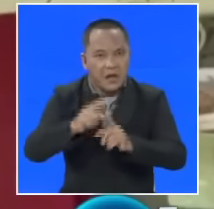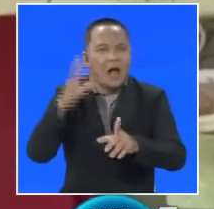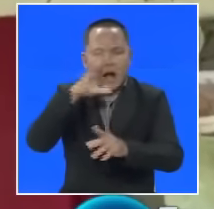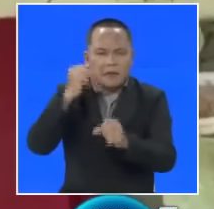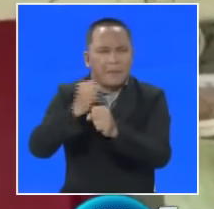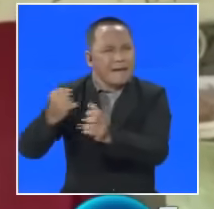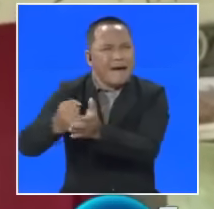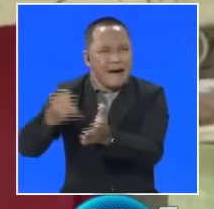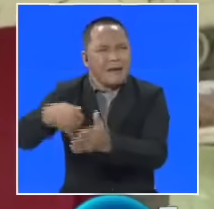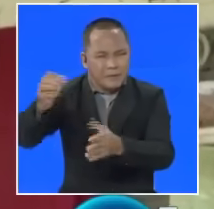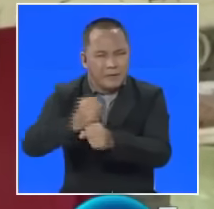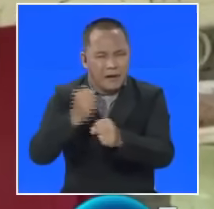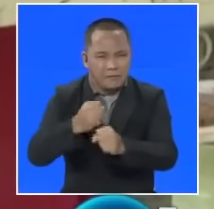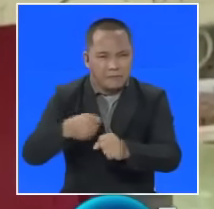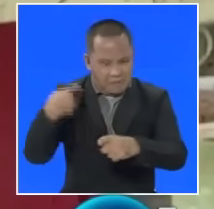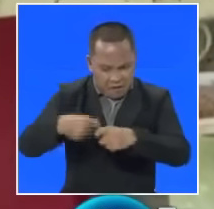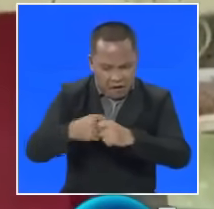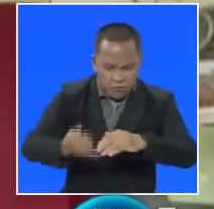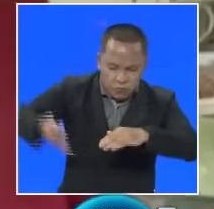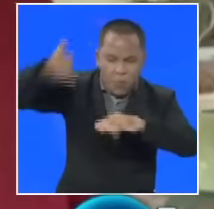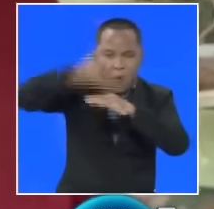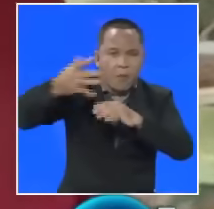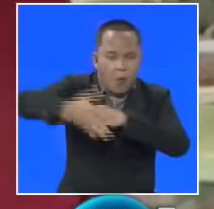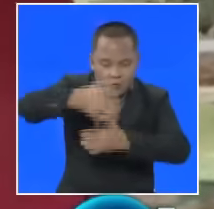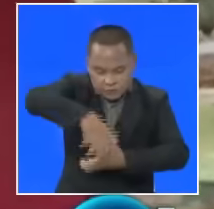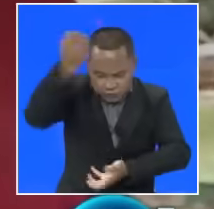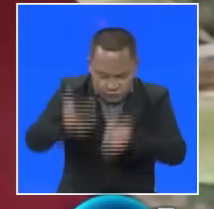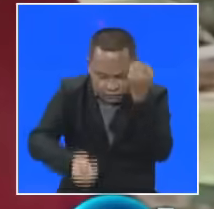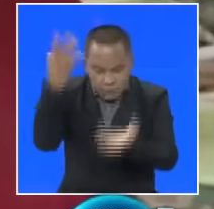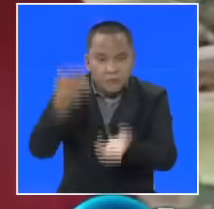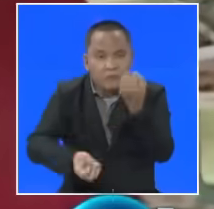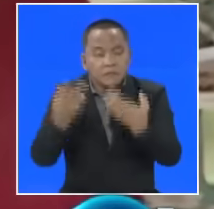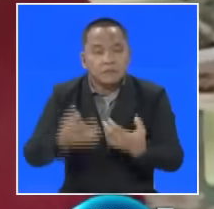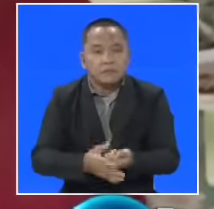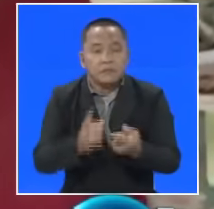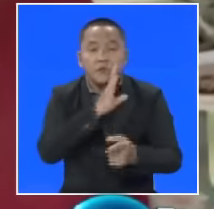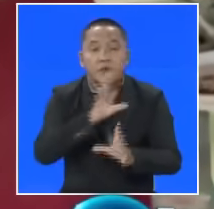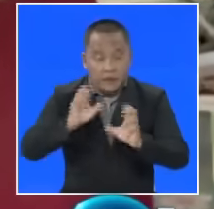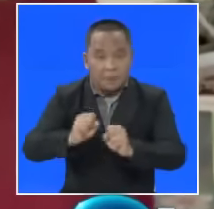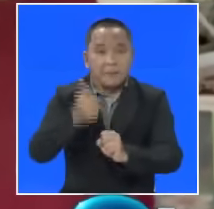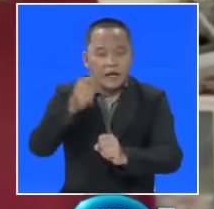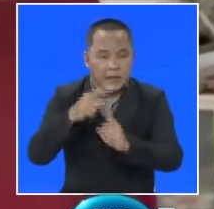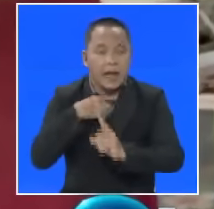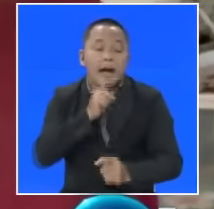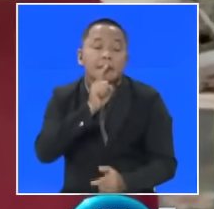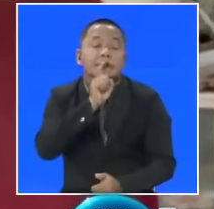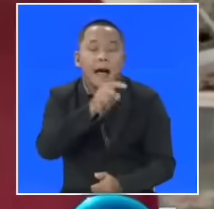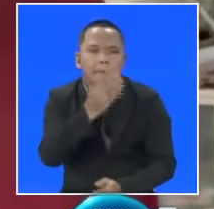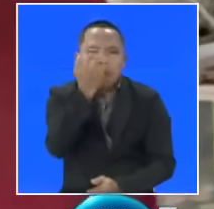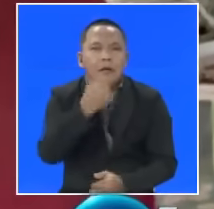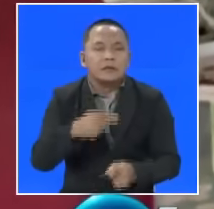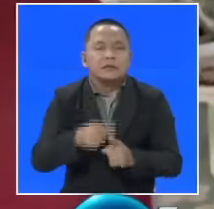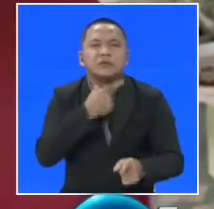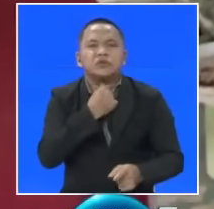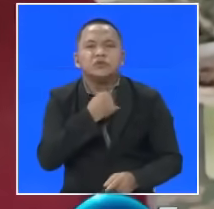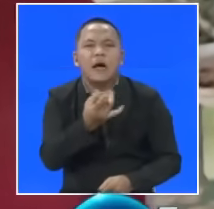ำจะง่ายกว่าหรือเปล่ามันไม่ใช่เรื่องง่ายนะปีนขึ้นไปแล้วก็ขโมยหลังคาไปขายเนี่ยคุณผู้ชมถ้าจับคนร้ายได้ก็อยากจะถามว่าอดอย